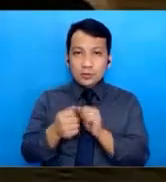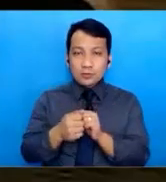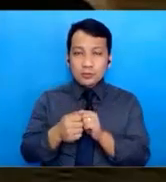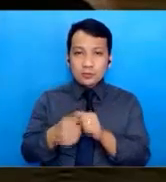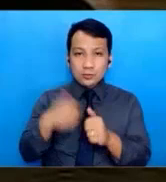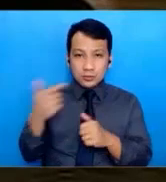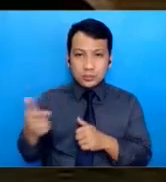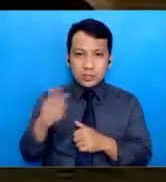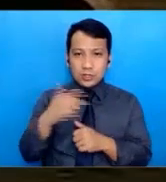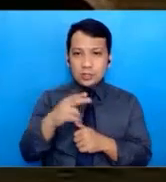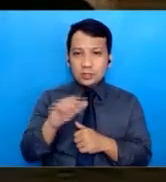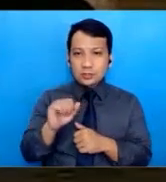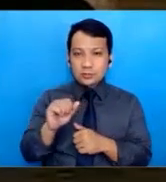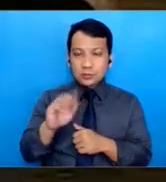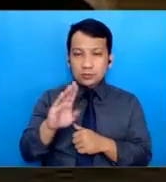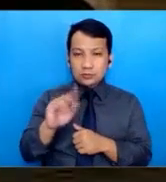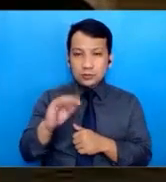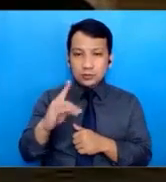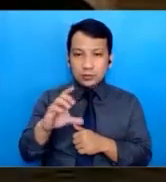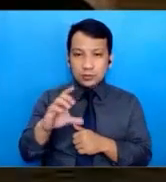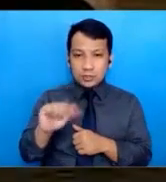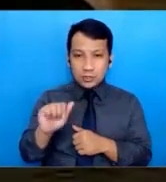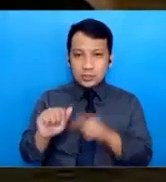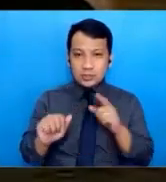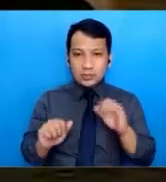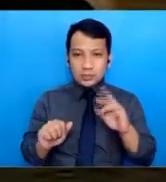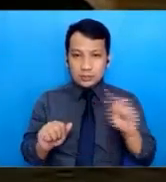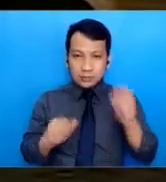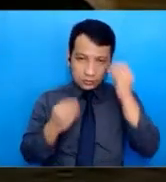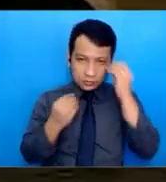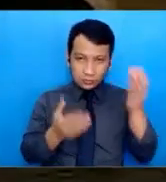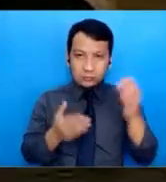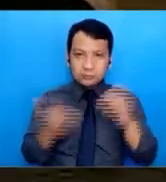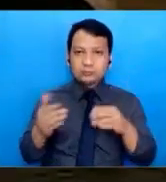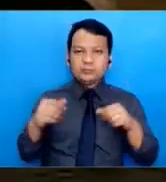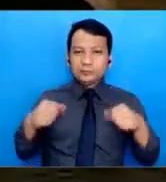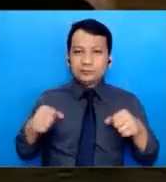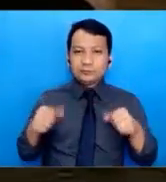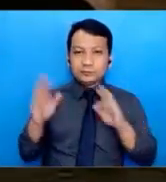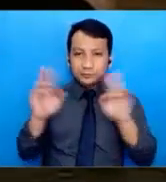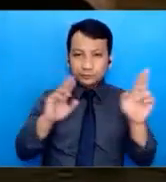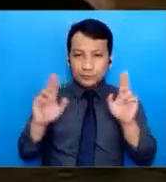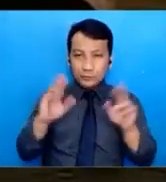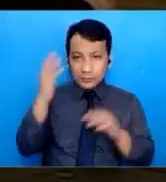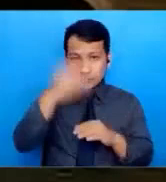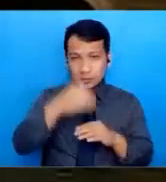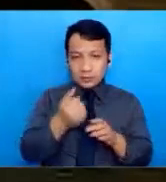Halandoni, Buendia at Idilarama. Inaabisuan po yung mga motorista na maghanap ng